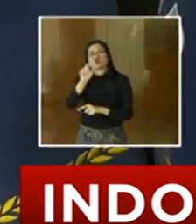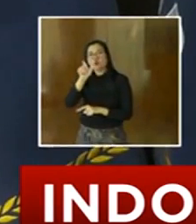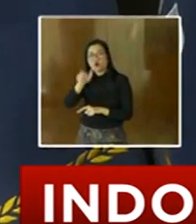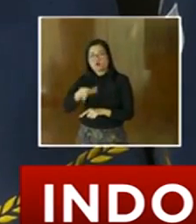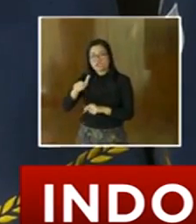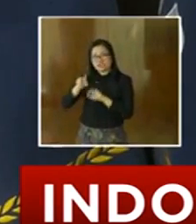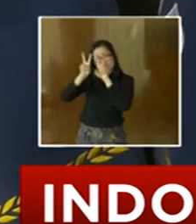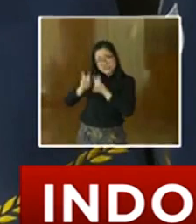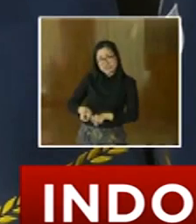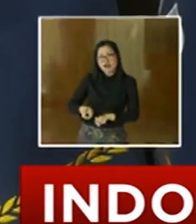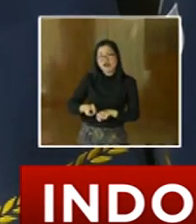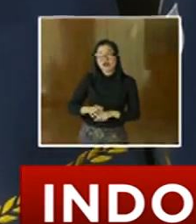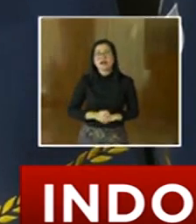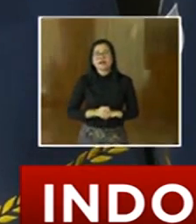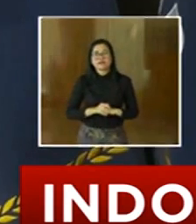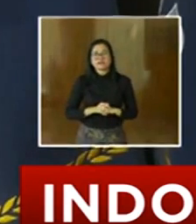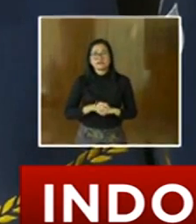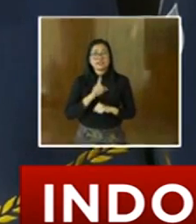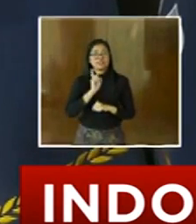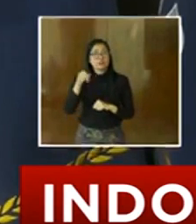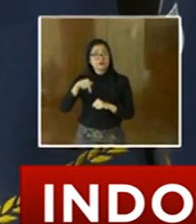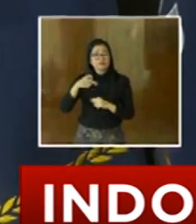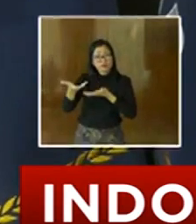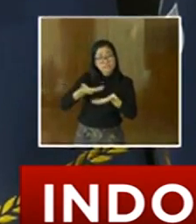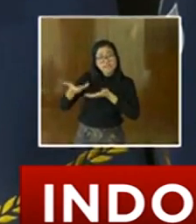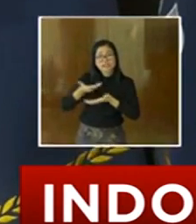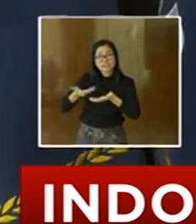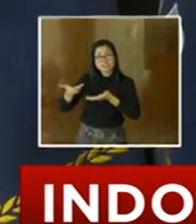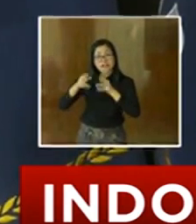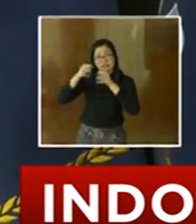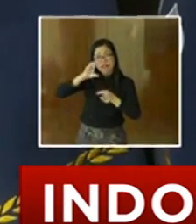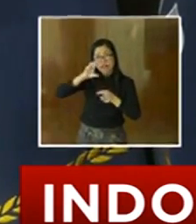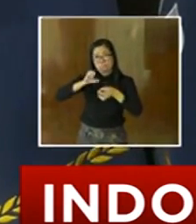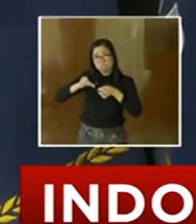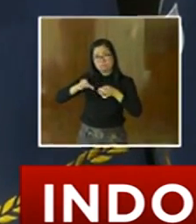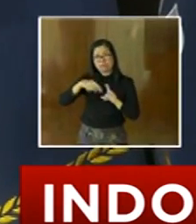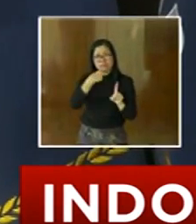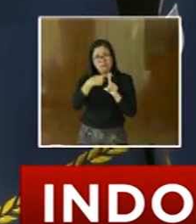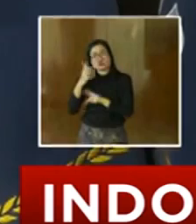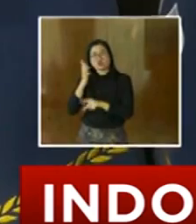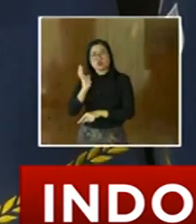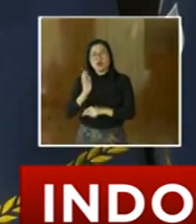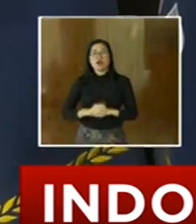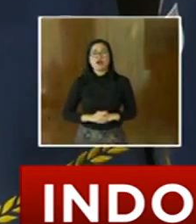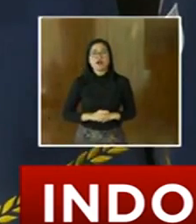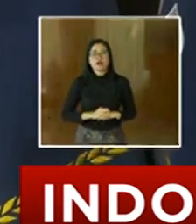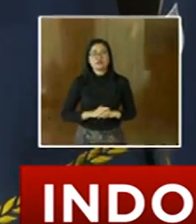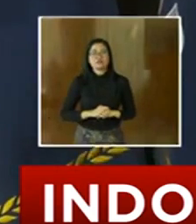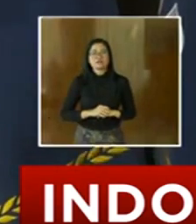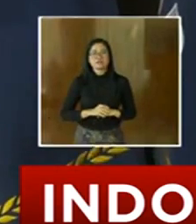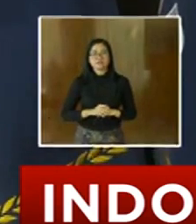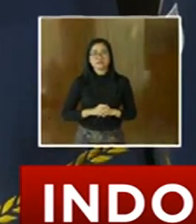dilakukan pemeriksaan karena memang fasilitas laboratorium nya juga sudah kita tambahkan untuk